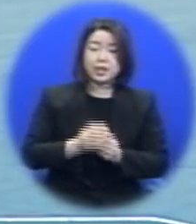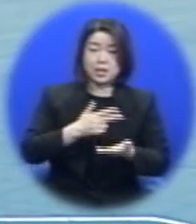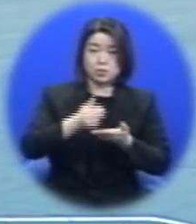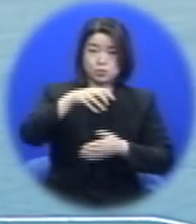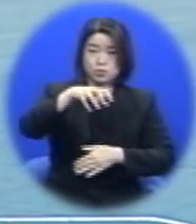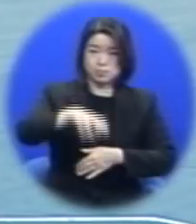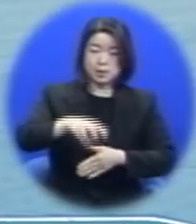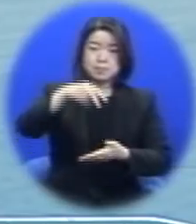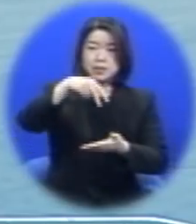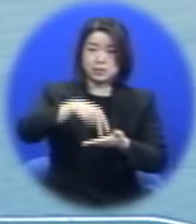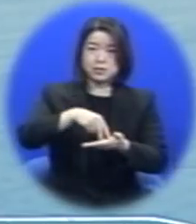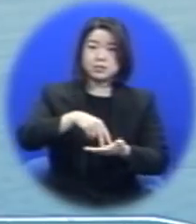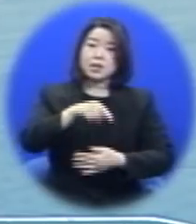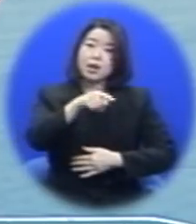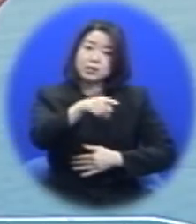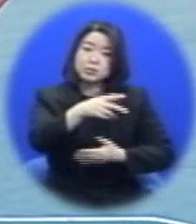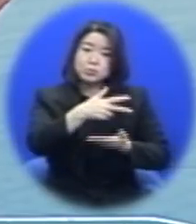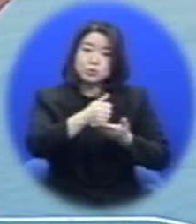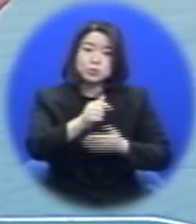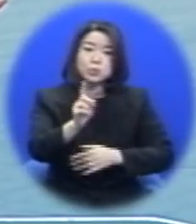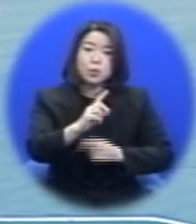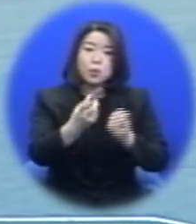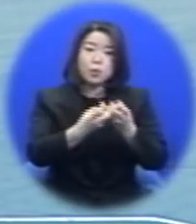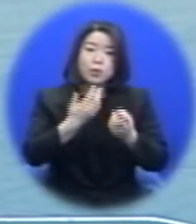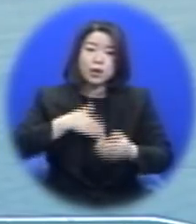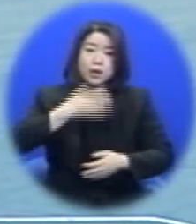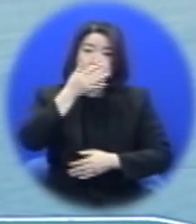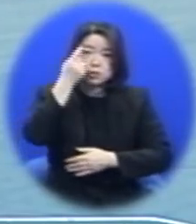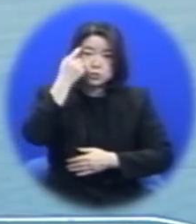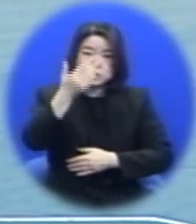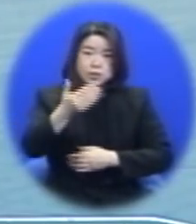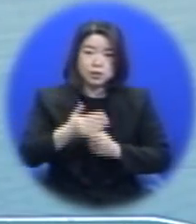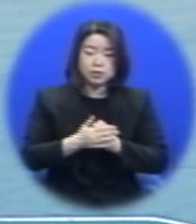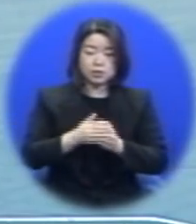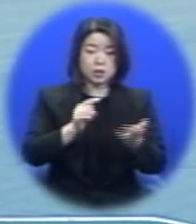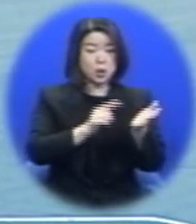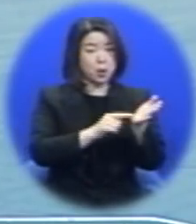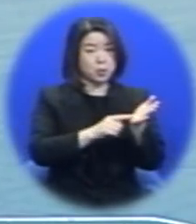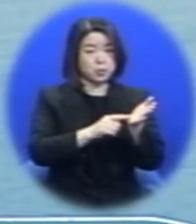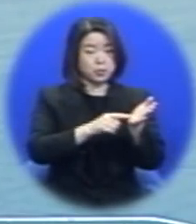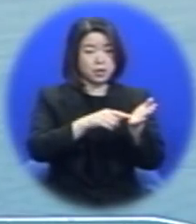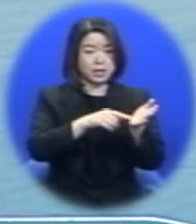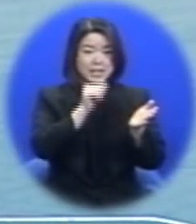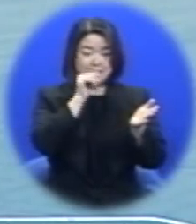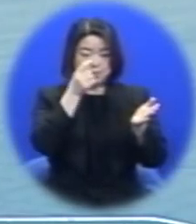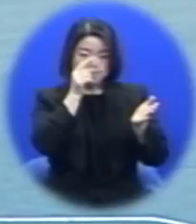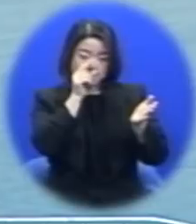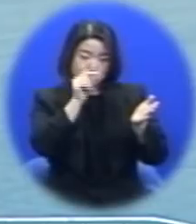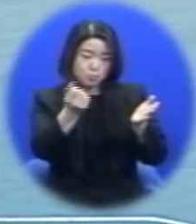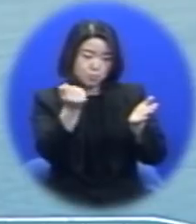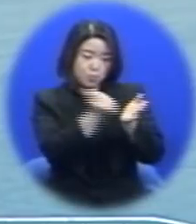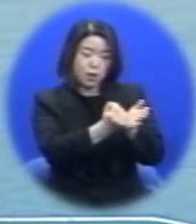때 그분이 주님이신 것을 어떻게 알지요? 손에 못자국을 보아 알겠네.